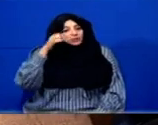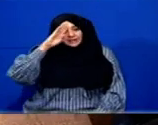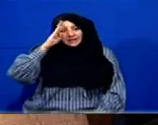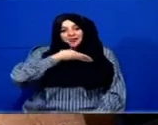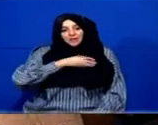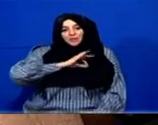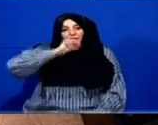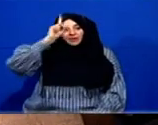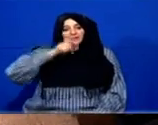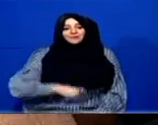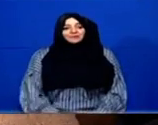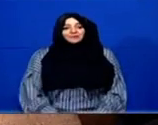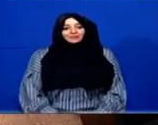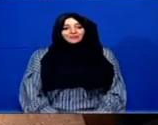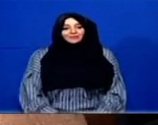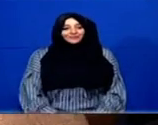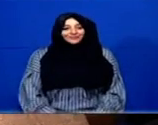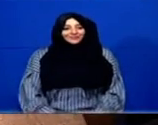وعليكم السلام ورحمه الله